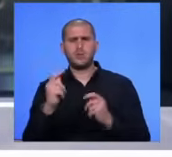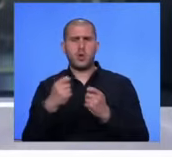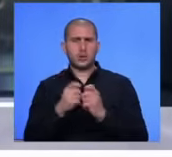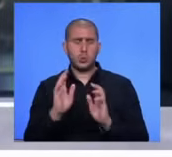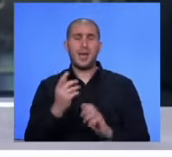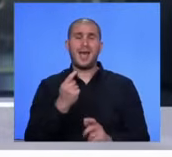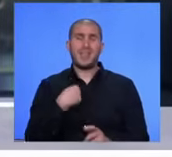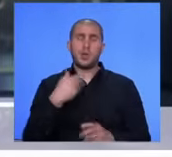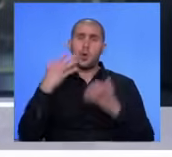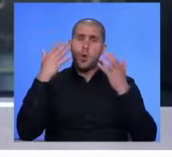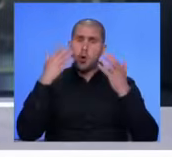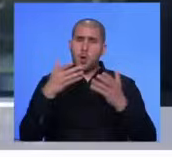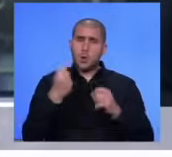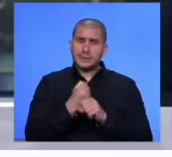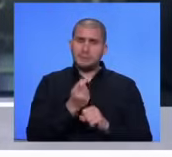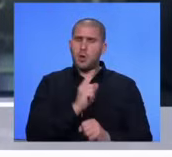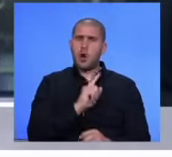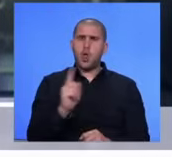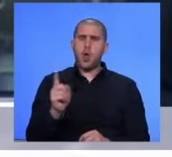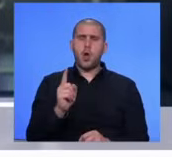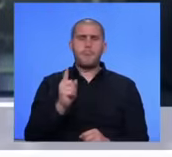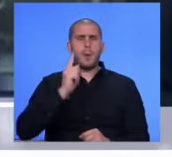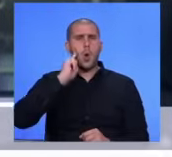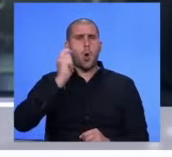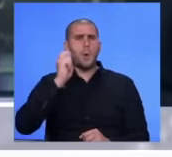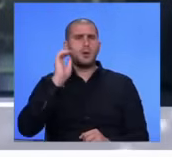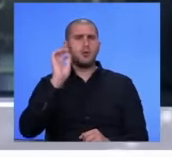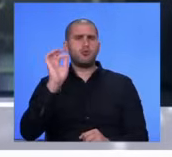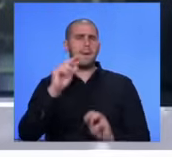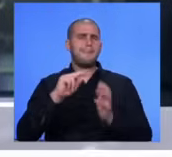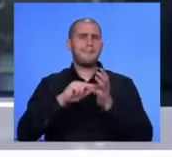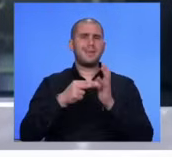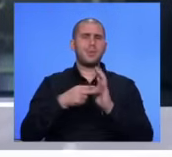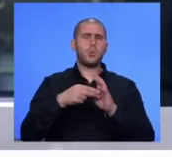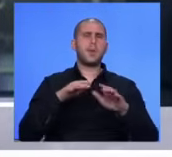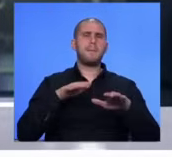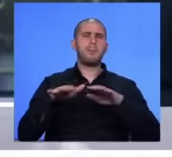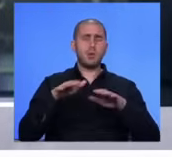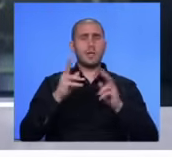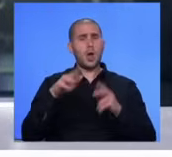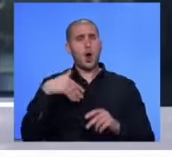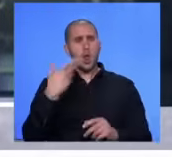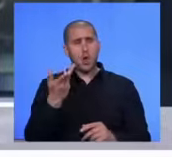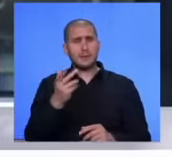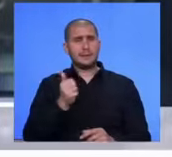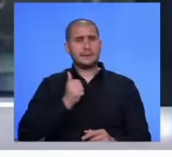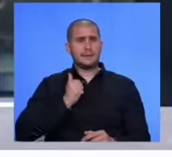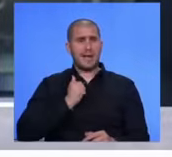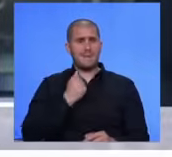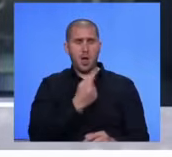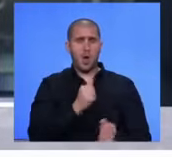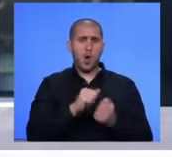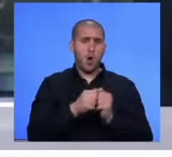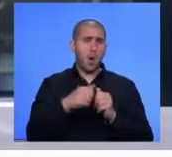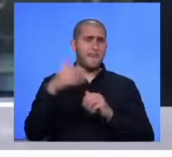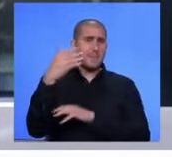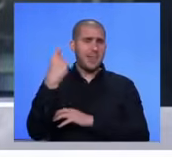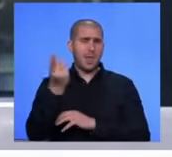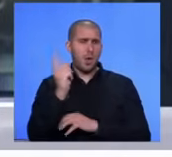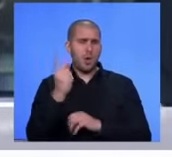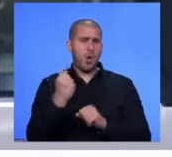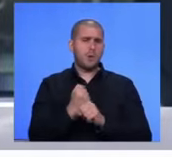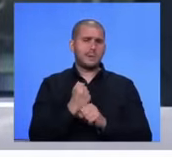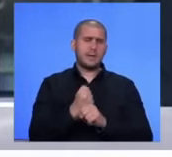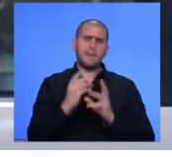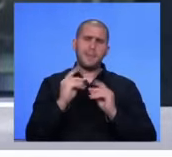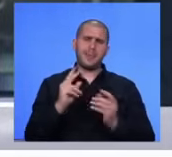עוסקים כרגע לא בחוכמת המדיניות הממשלתית. יכול להיות שהצבא או המדינה לא נוקטת